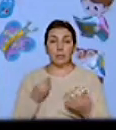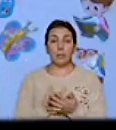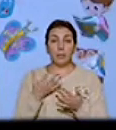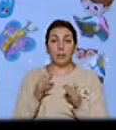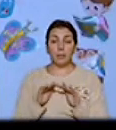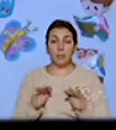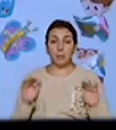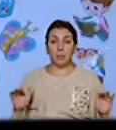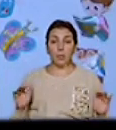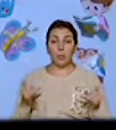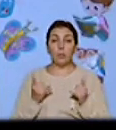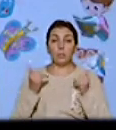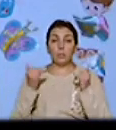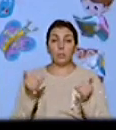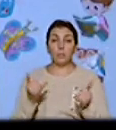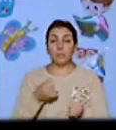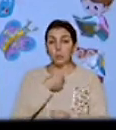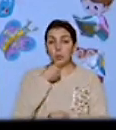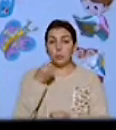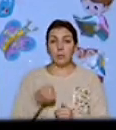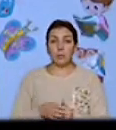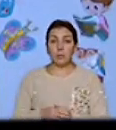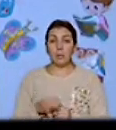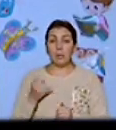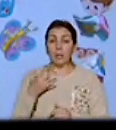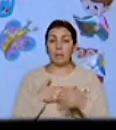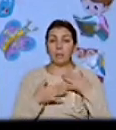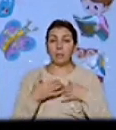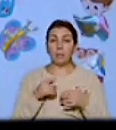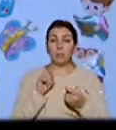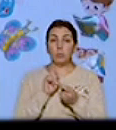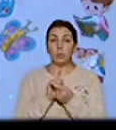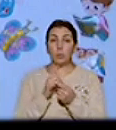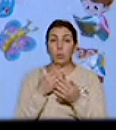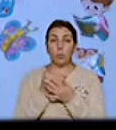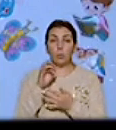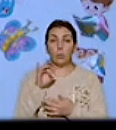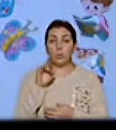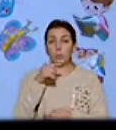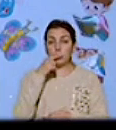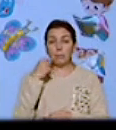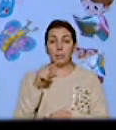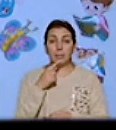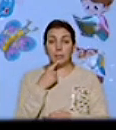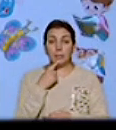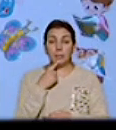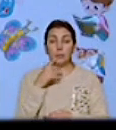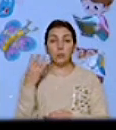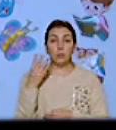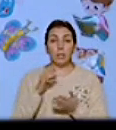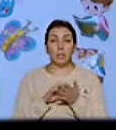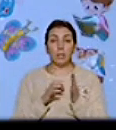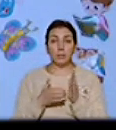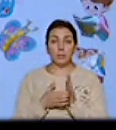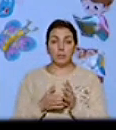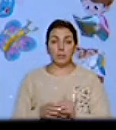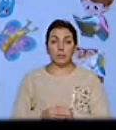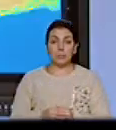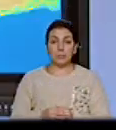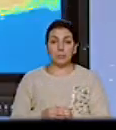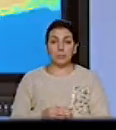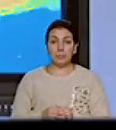Здравствуйте, дорогие ребята и уважаемые взрослые! Я рада вас приветствовать на уроке русского языка в 4